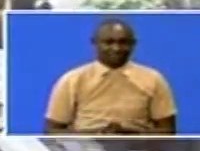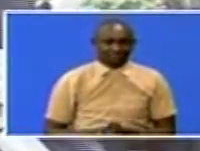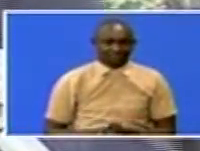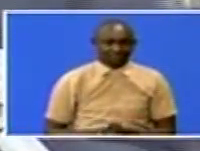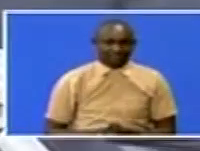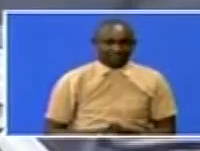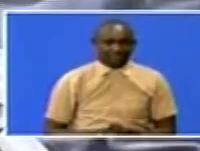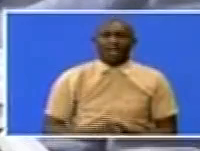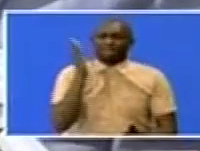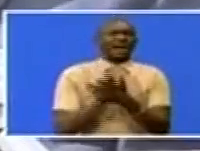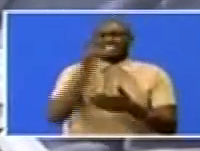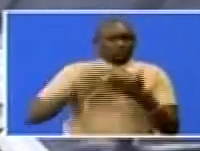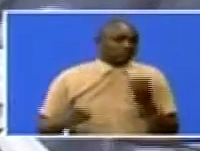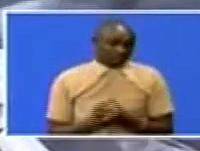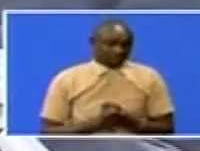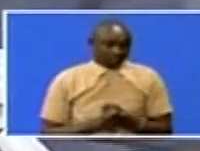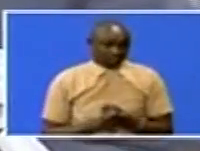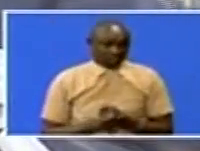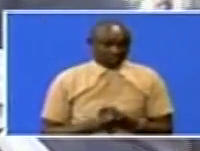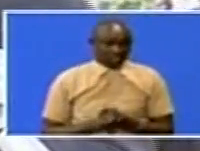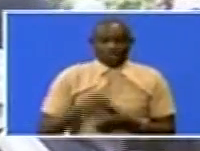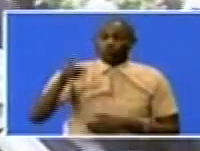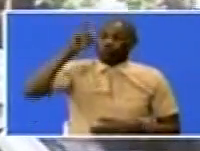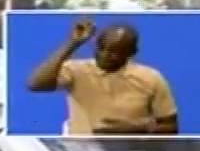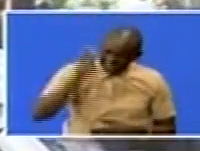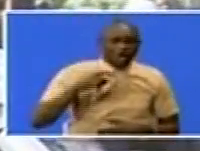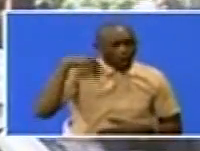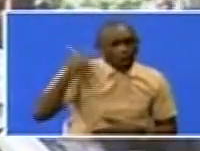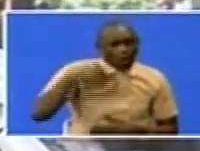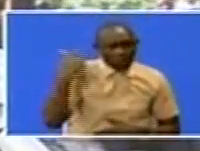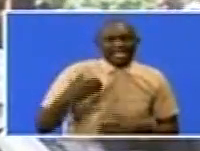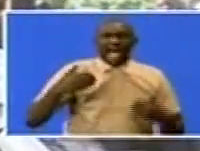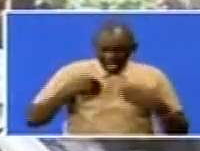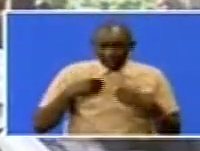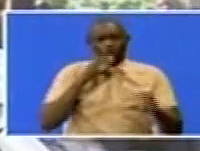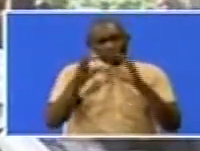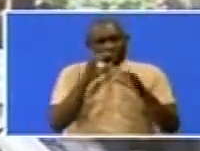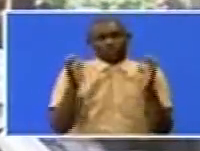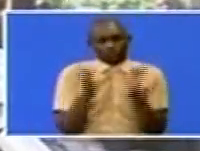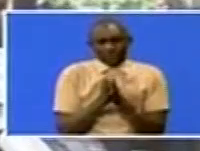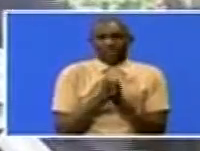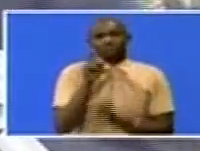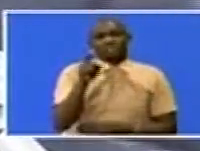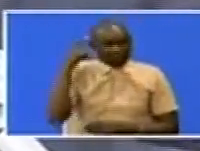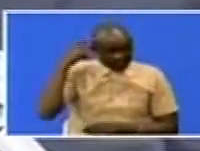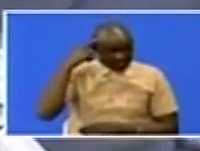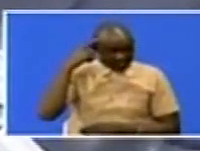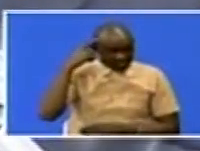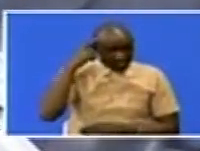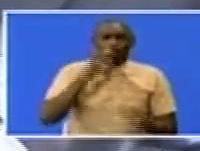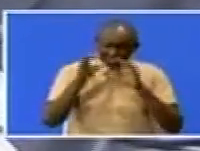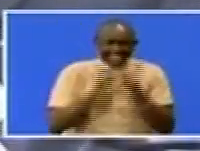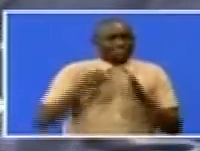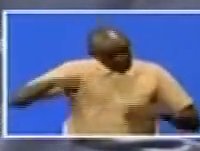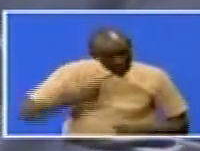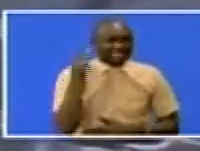The fact is this, you must always have a conversation with your conscience. You must always